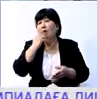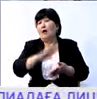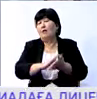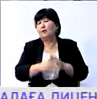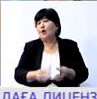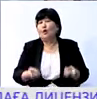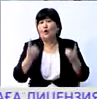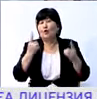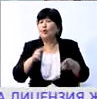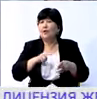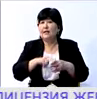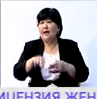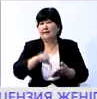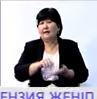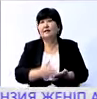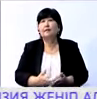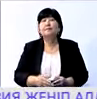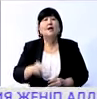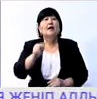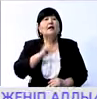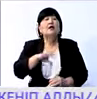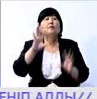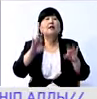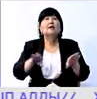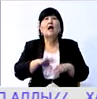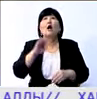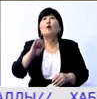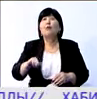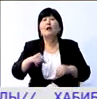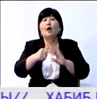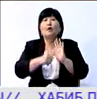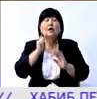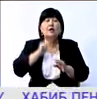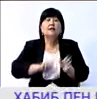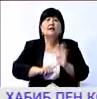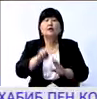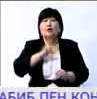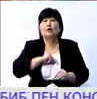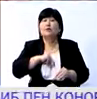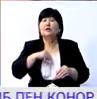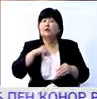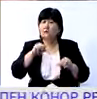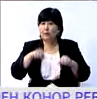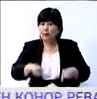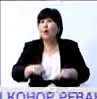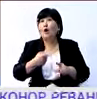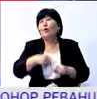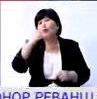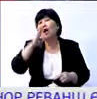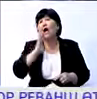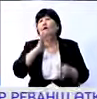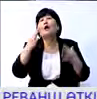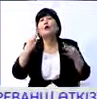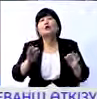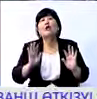үлкен зиян тигізеді. Еңбек заңнамасына сәйкес бала 16 жастан бастап жұмыс істеуге құқылы. Онда да ата-ананың